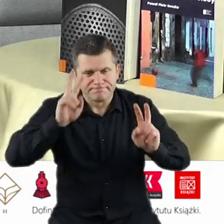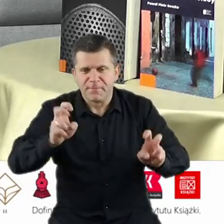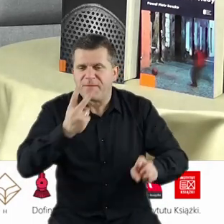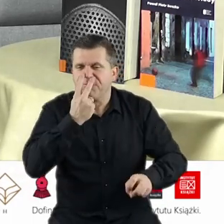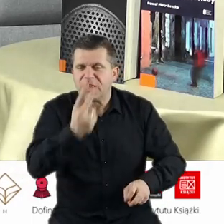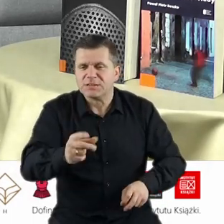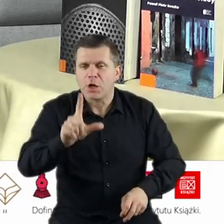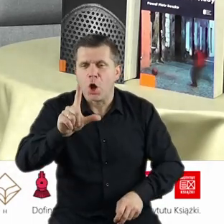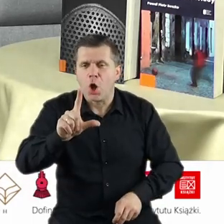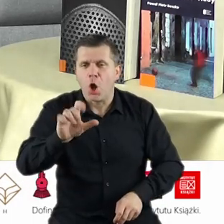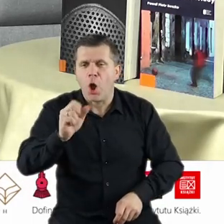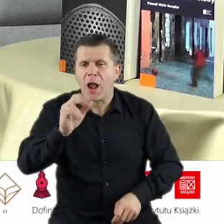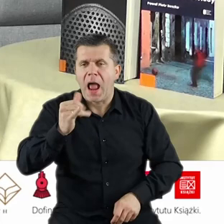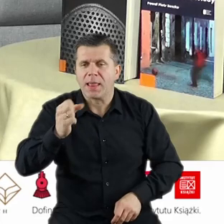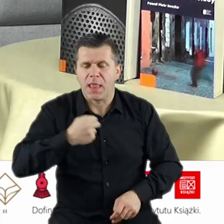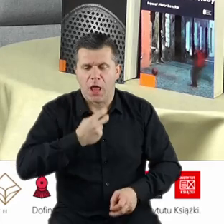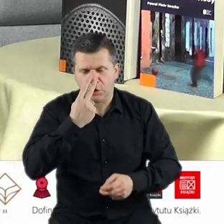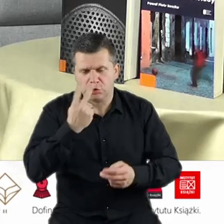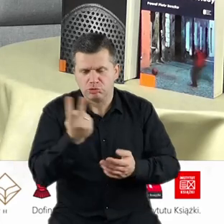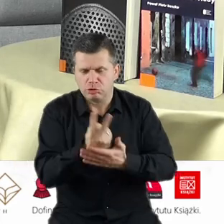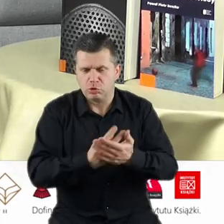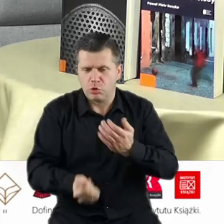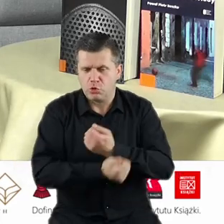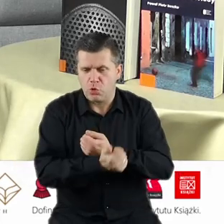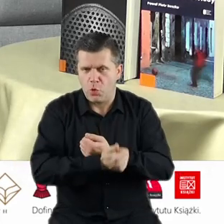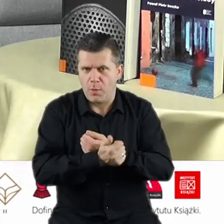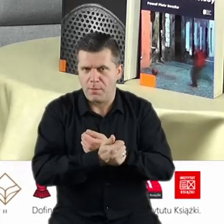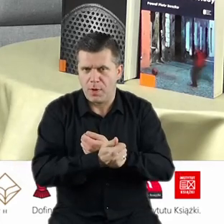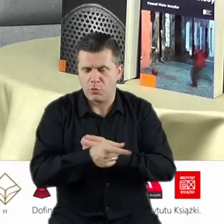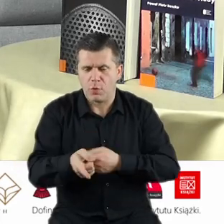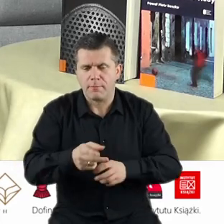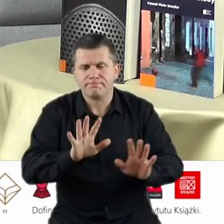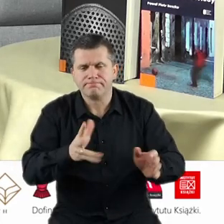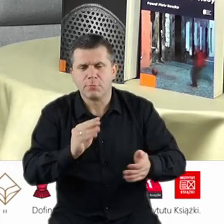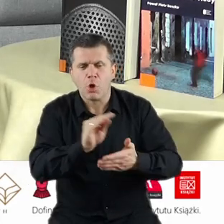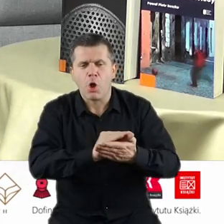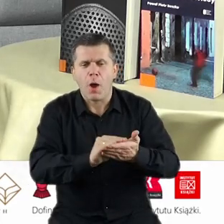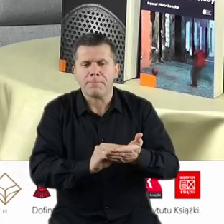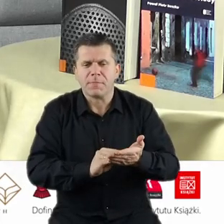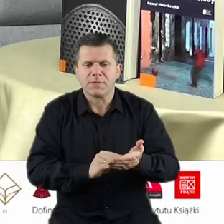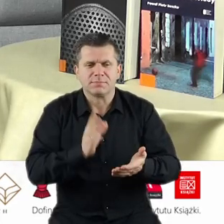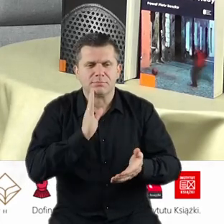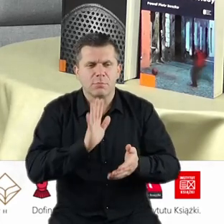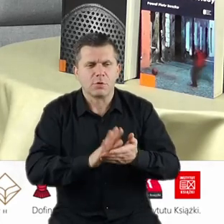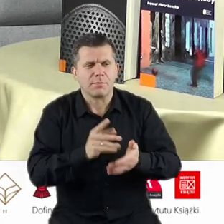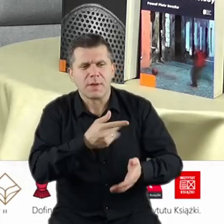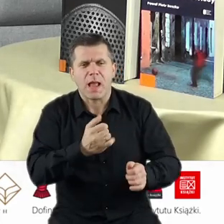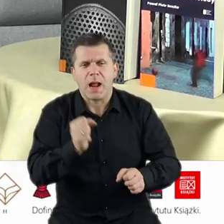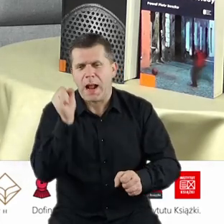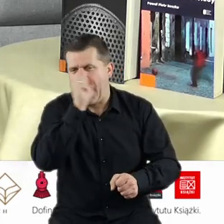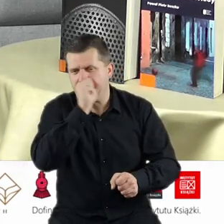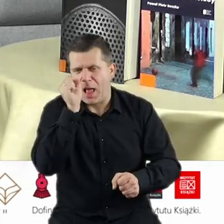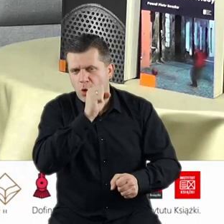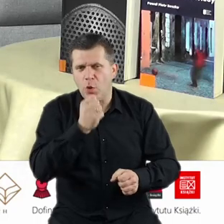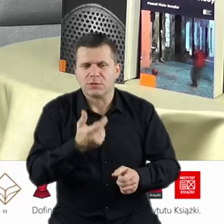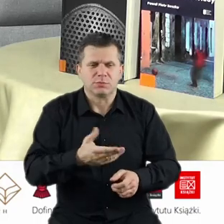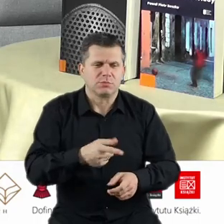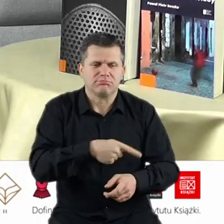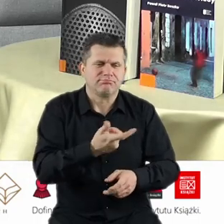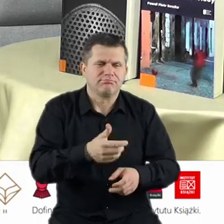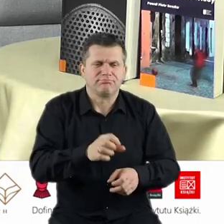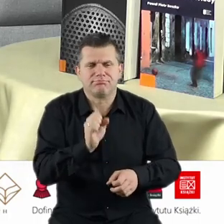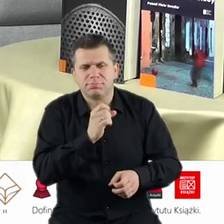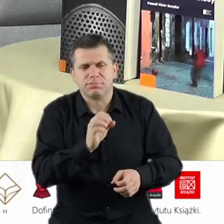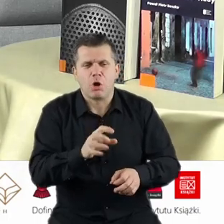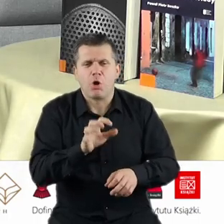przygotował wizję lokalną. Ja czytałem te dokumenty i to brzmi jak opis amatorskiej kopalni, wie pani, złota